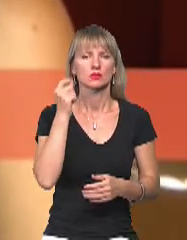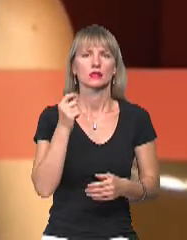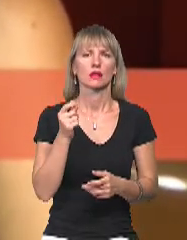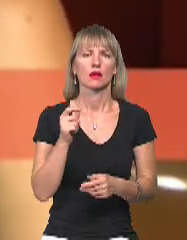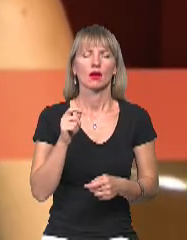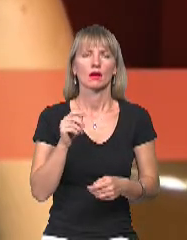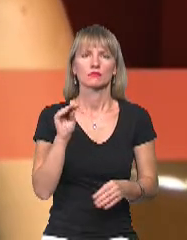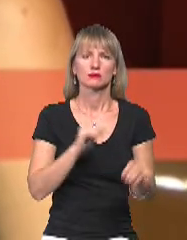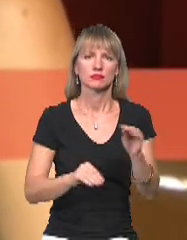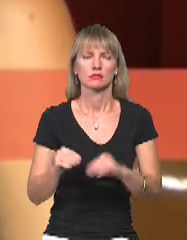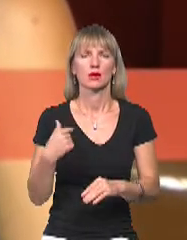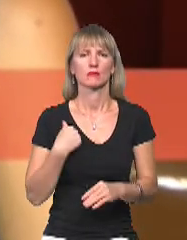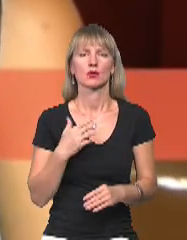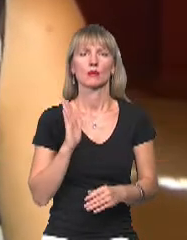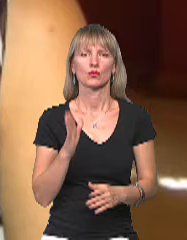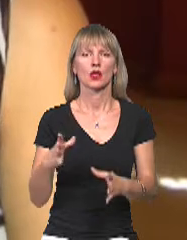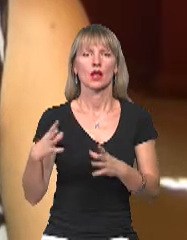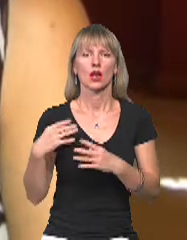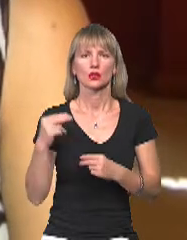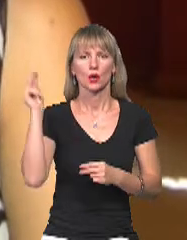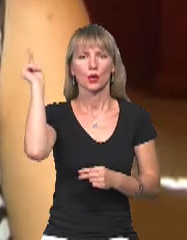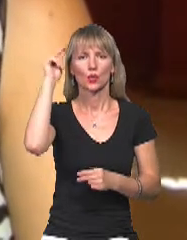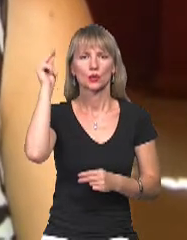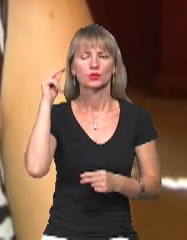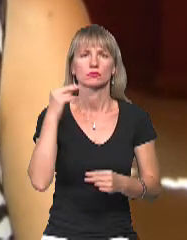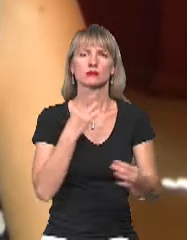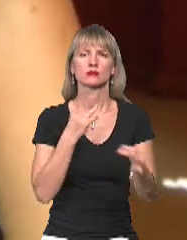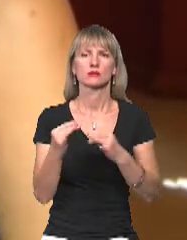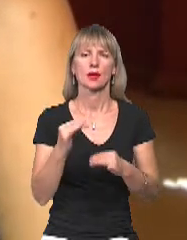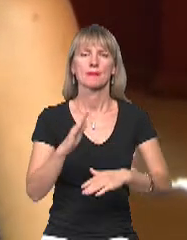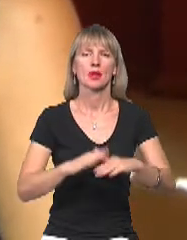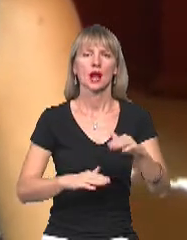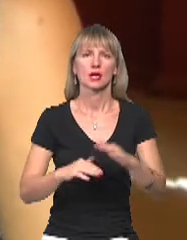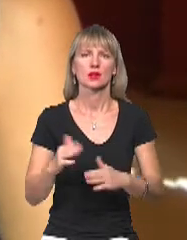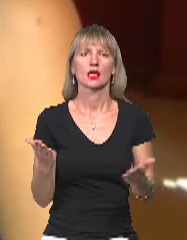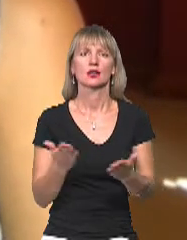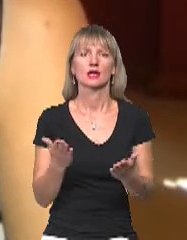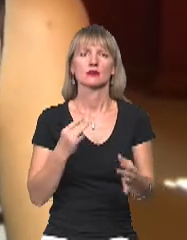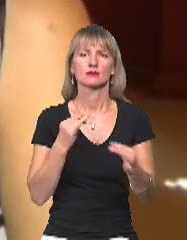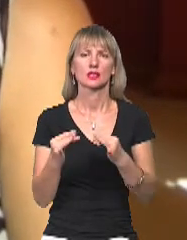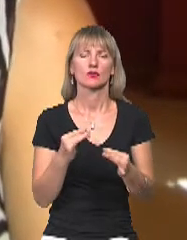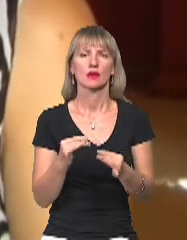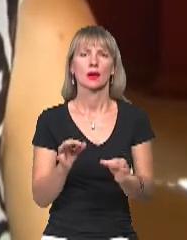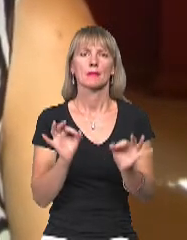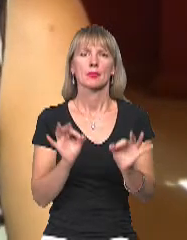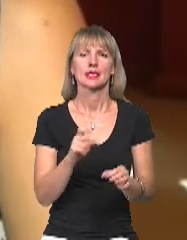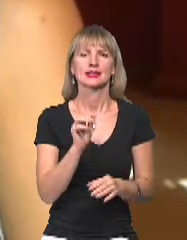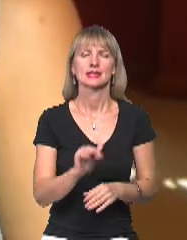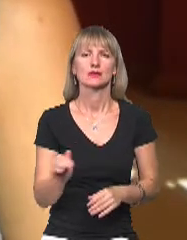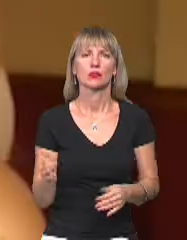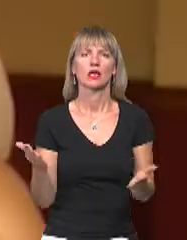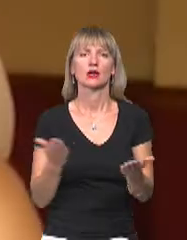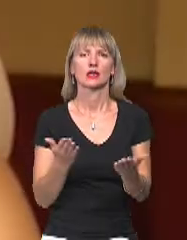психологічний компонент. Ми будемо разом вчити особливості комунікативних практик, як нам спілкуватися правильно з дітьми, як